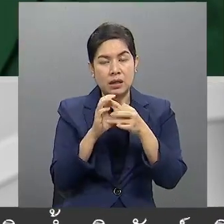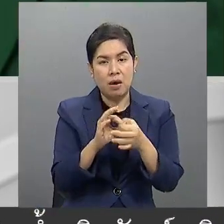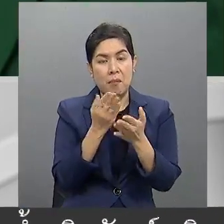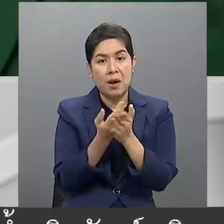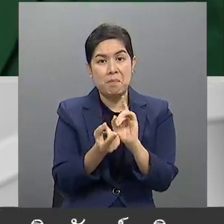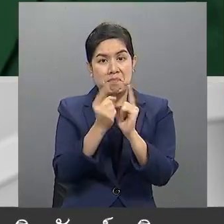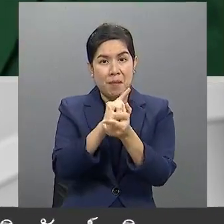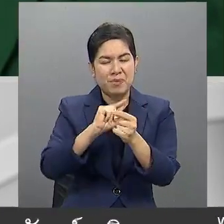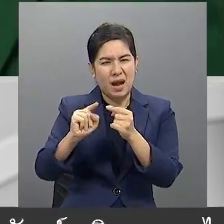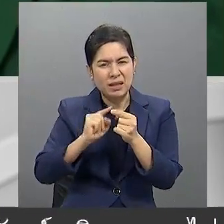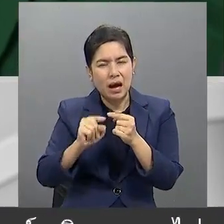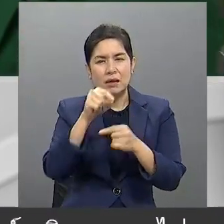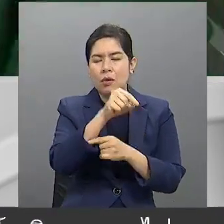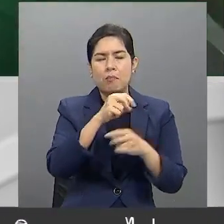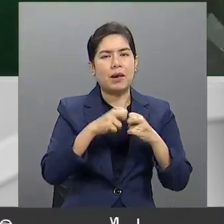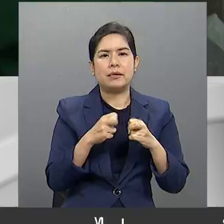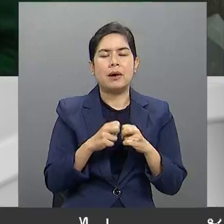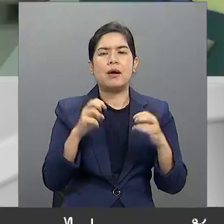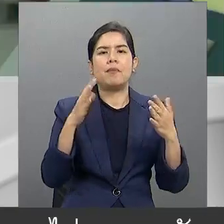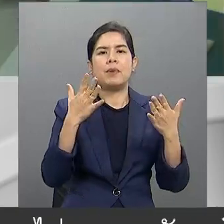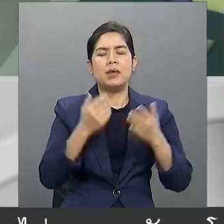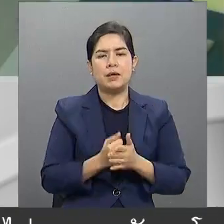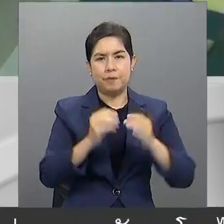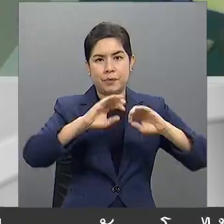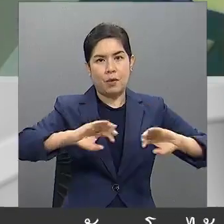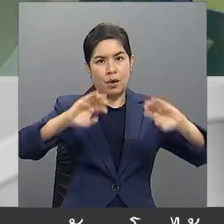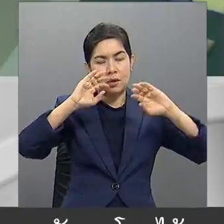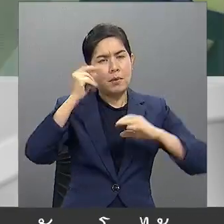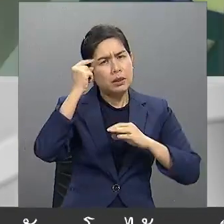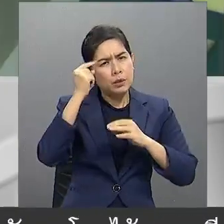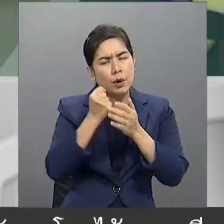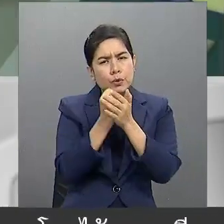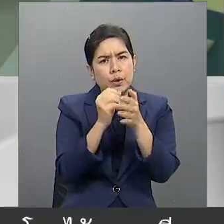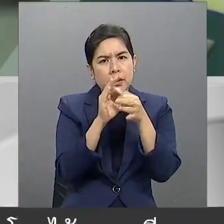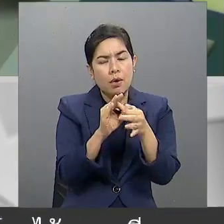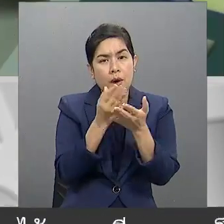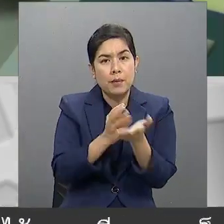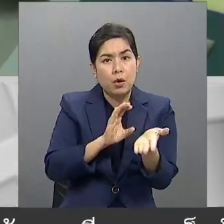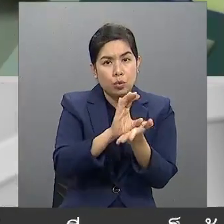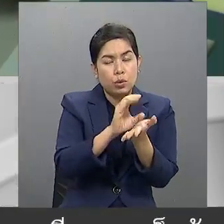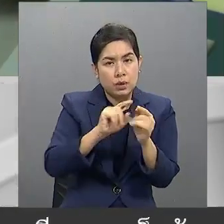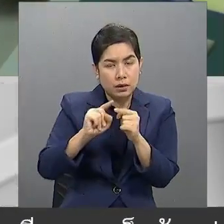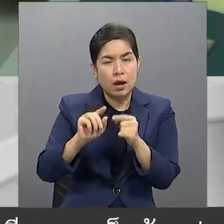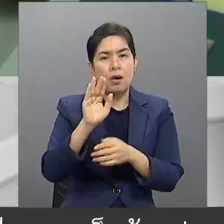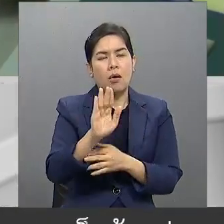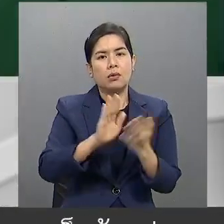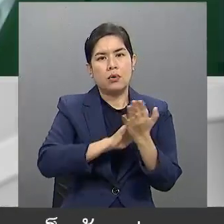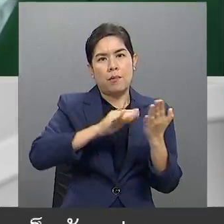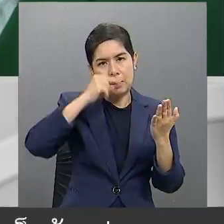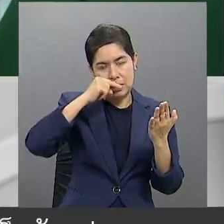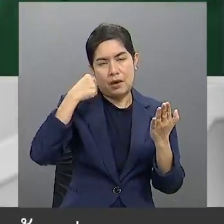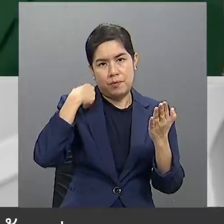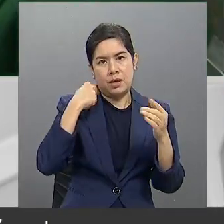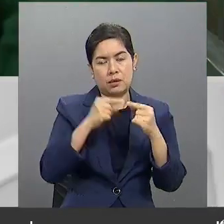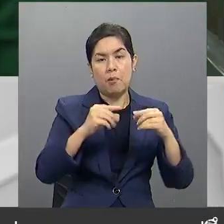รัฐบาลน่าจะเล็งเห็นว่าจะสามารถกระตุ้นการลงทุนและก็ตลาดตราสารหนี้ในประเทศเพิ่มทางเลือกในการที่จะ